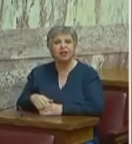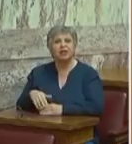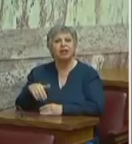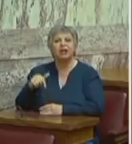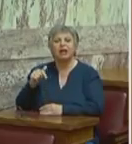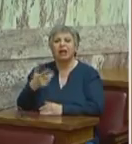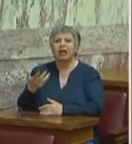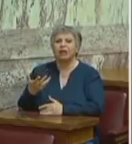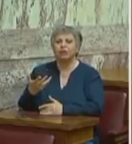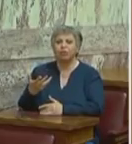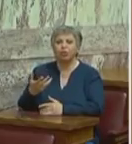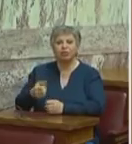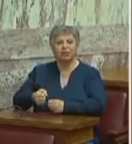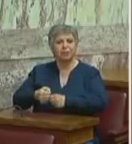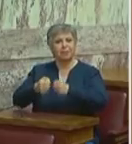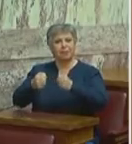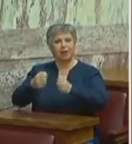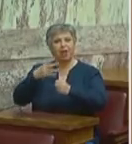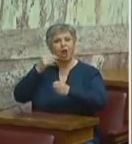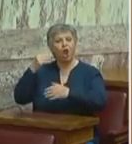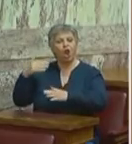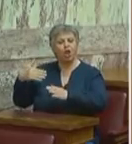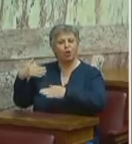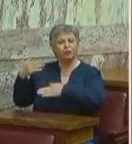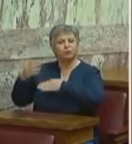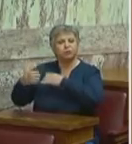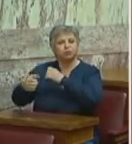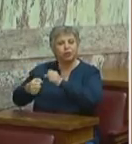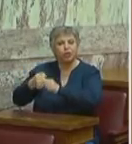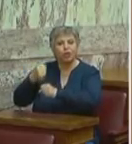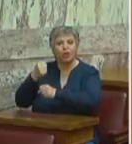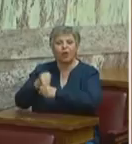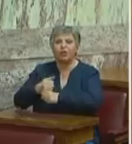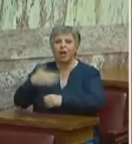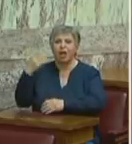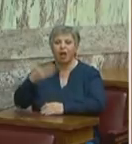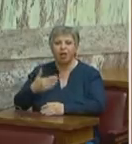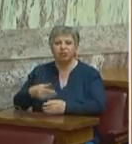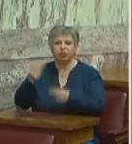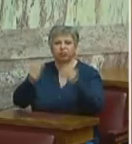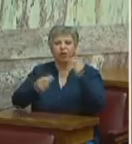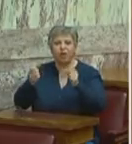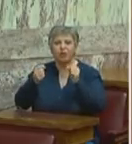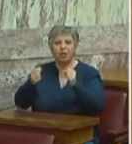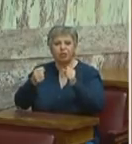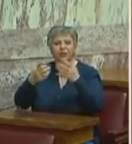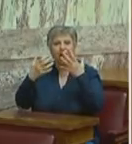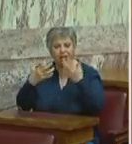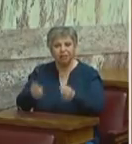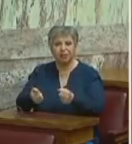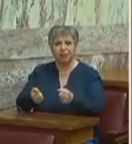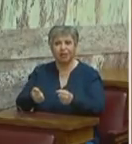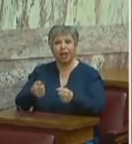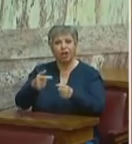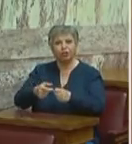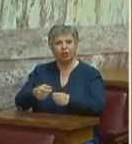όχι μόνο βγαίνει από μια πολύχρονη οικονομική κρίση που της στέρισε δυνατότητες και προοπτικές, αλλά ανακτά και